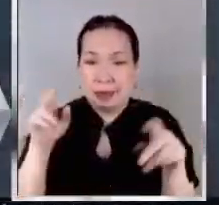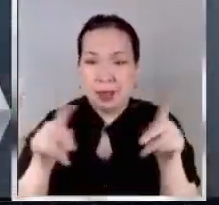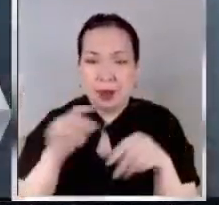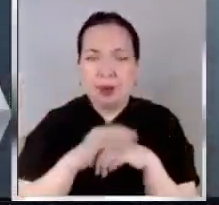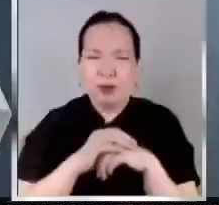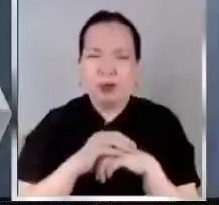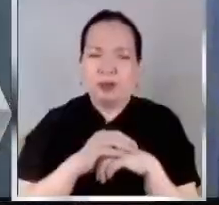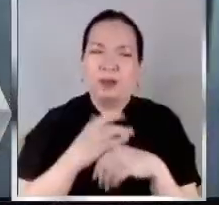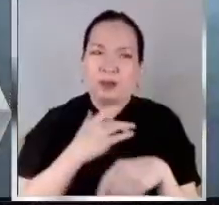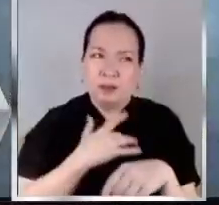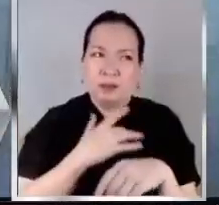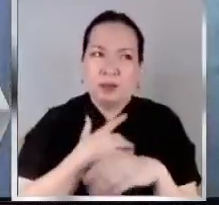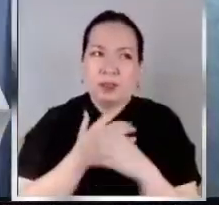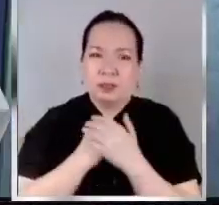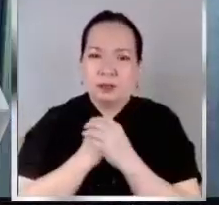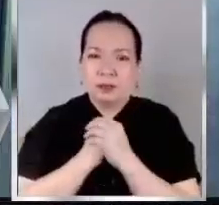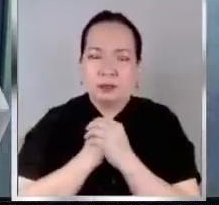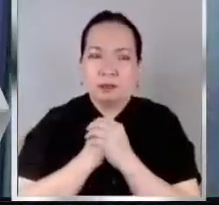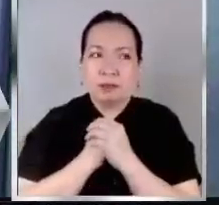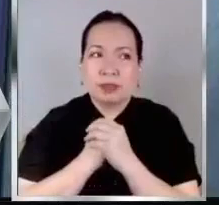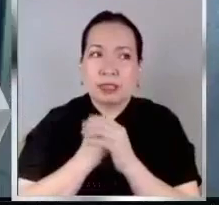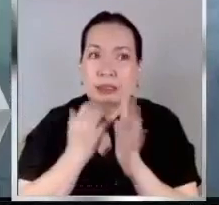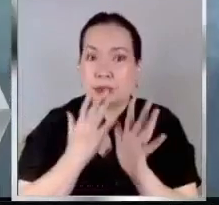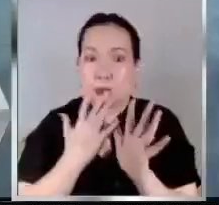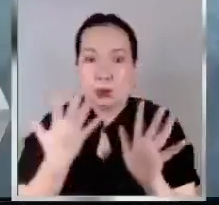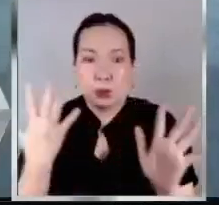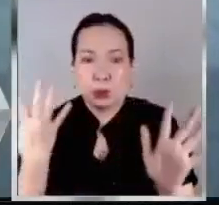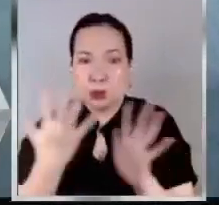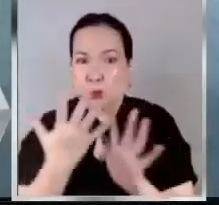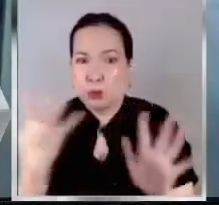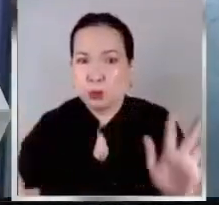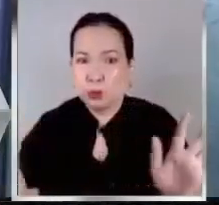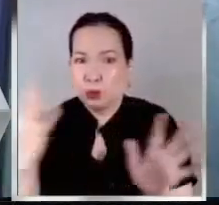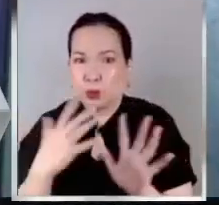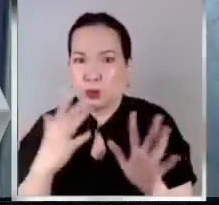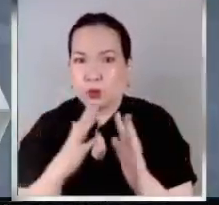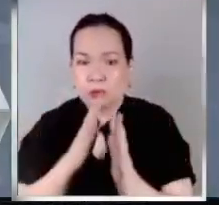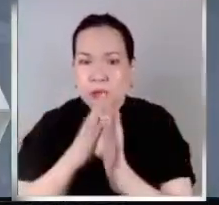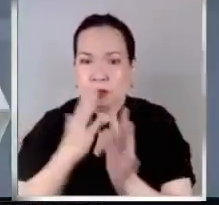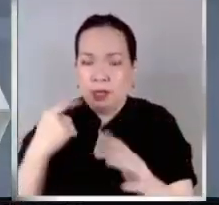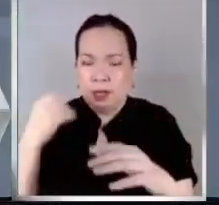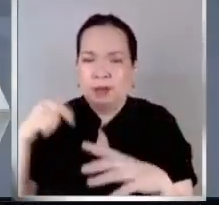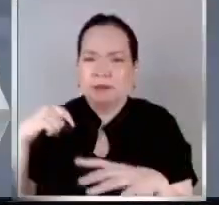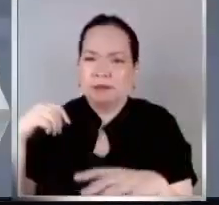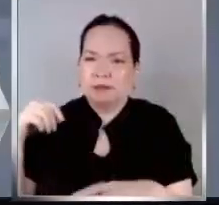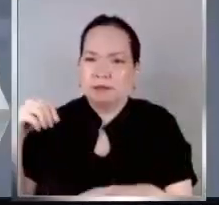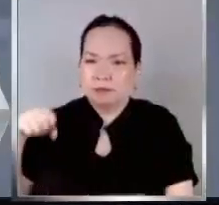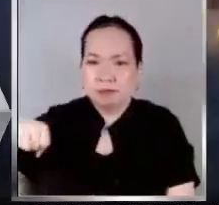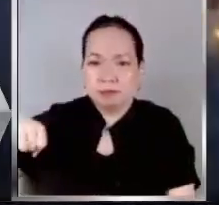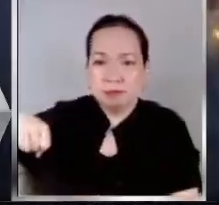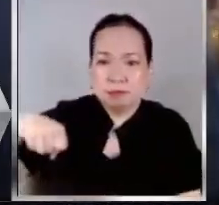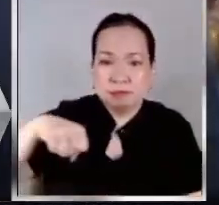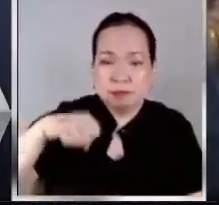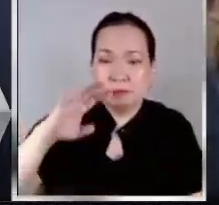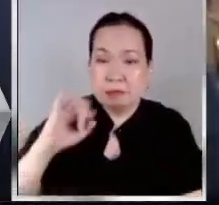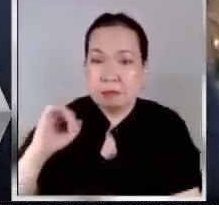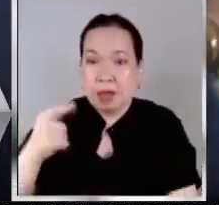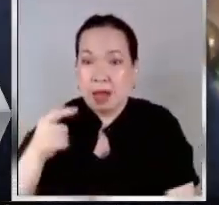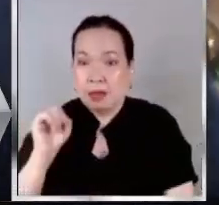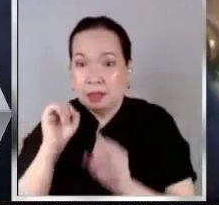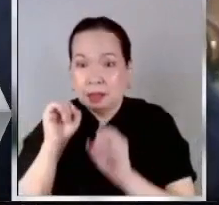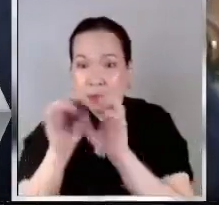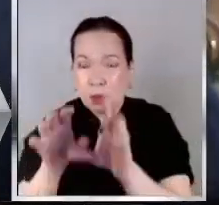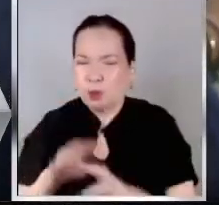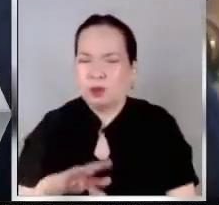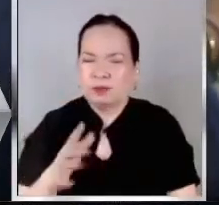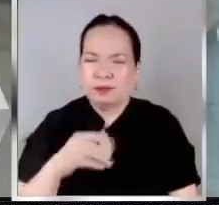yung line-up ng tao dun sa counter ng check-in, hindi ako sasabay dun sa dami ng tao. Handa naman